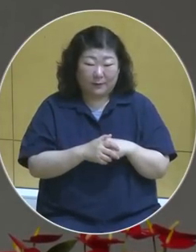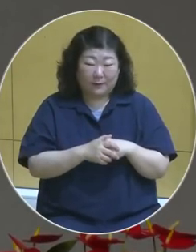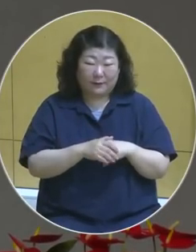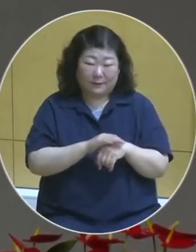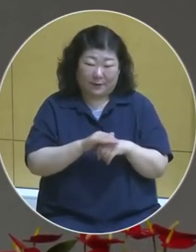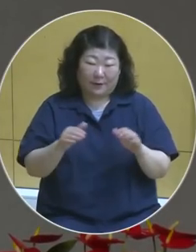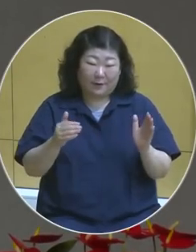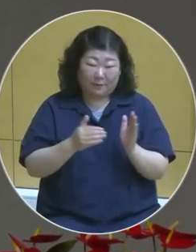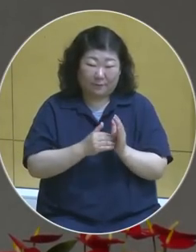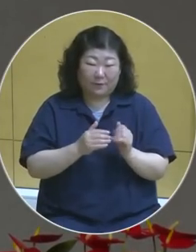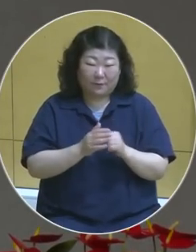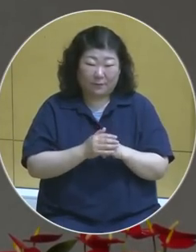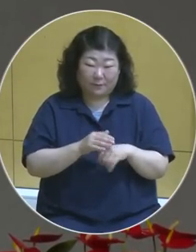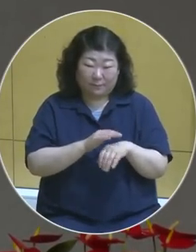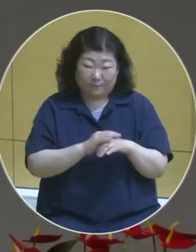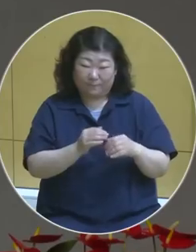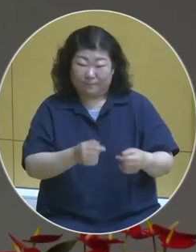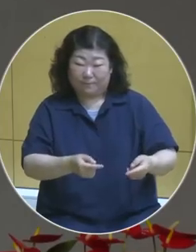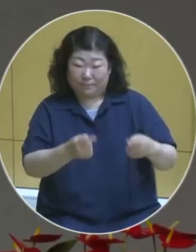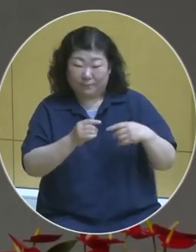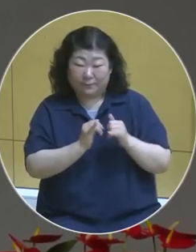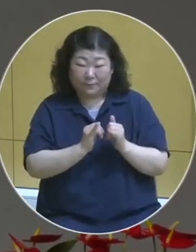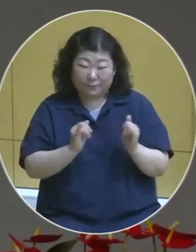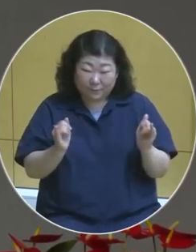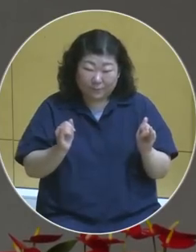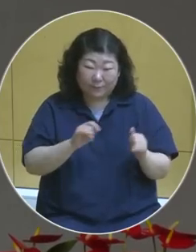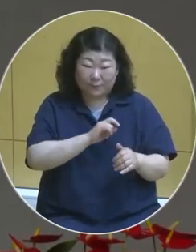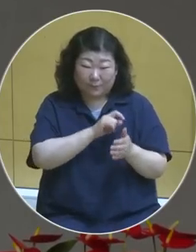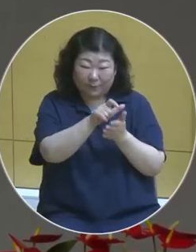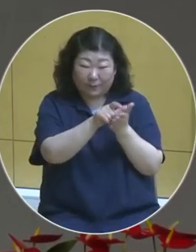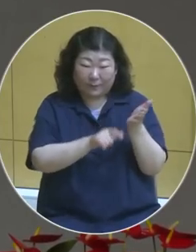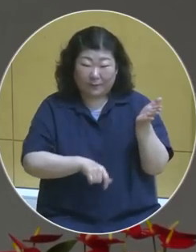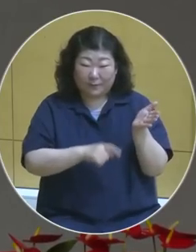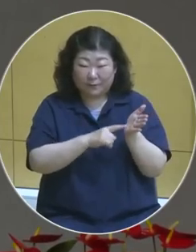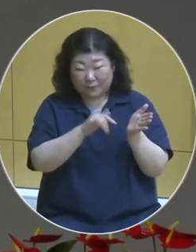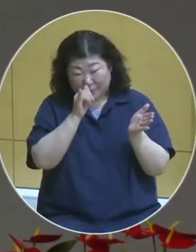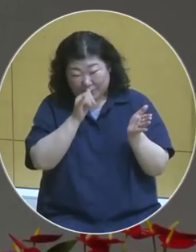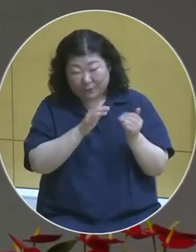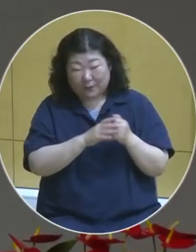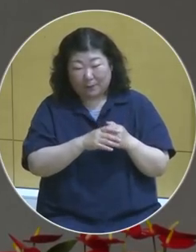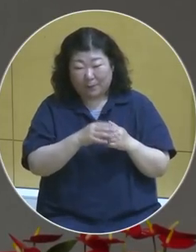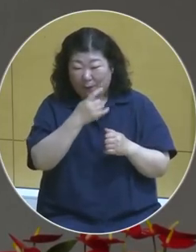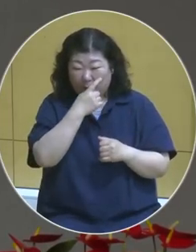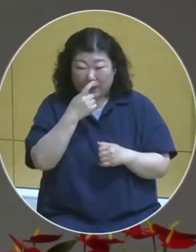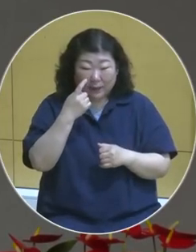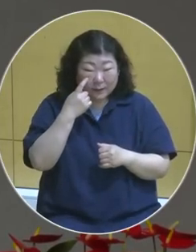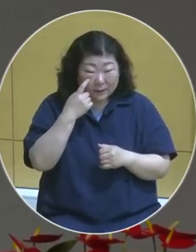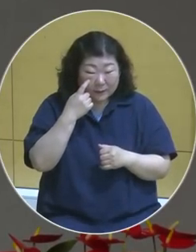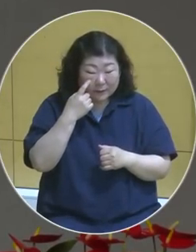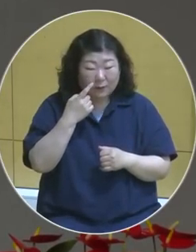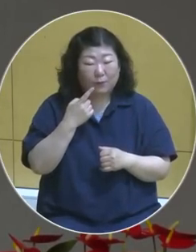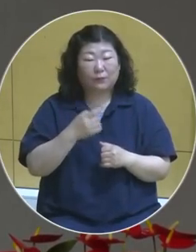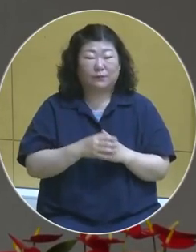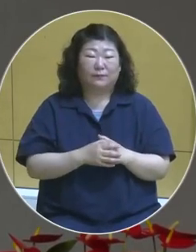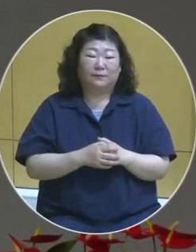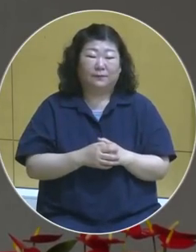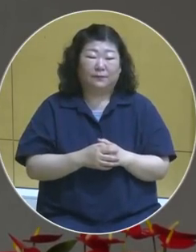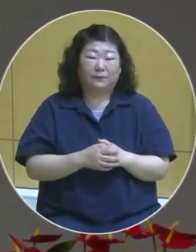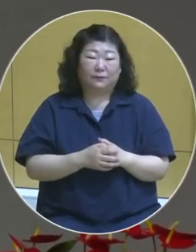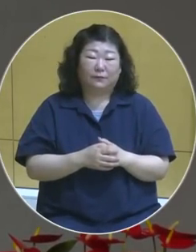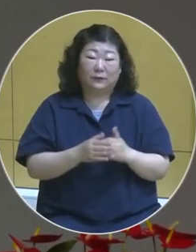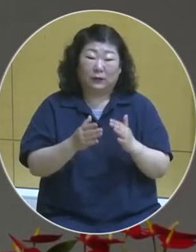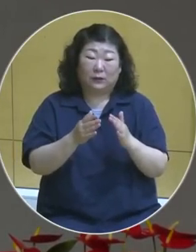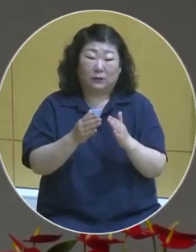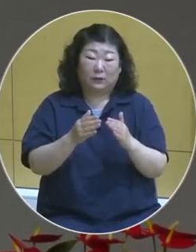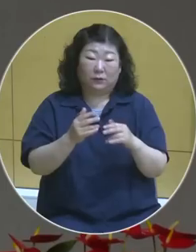끝났습니다. 개근하신 분들은 명단을 이렇게 뒤에 확인하실 수도 있고 또 주보에서도 나와 있죠.